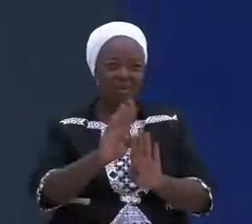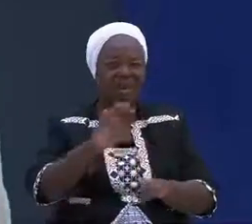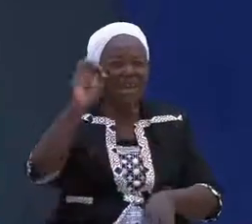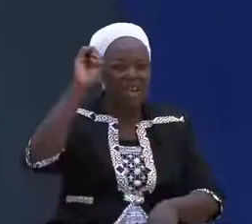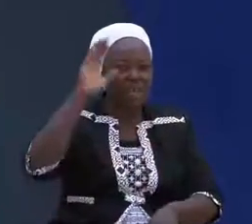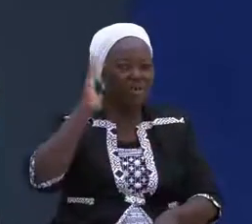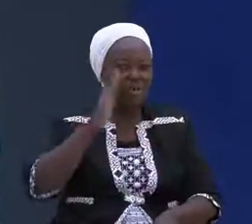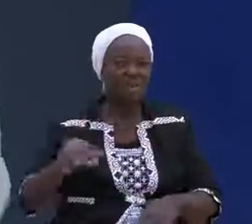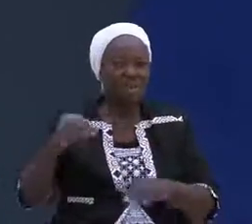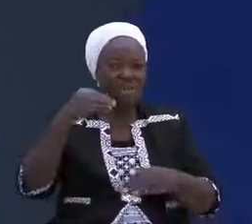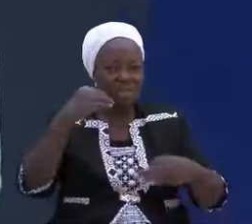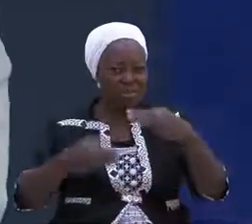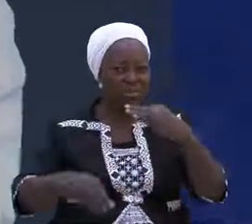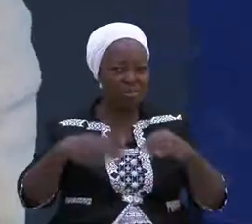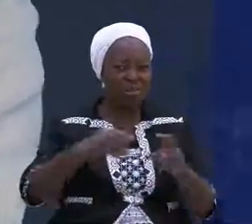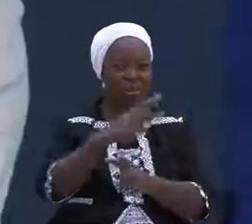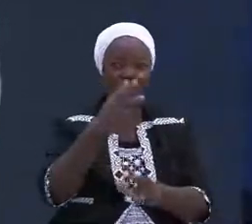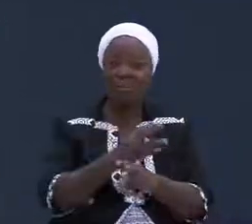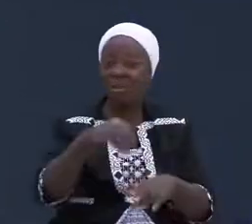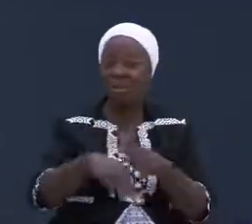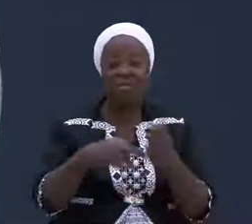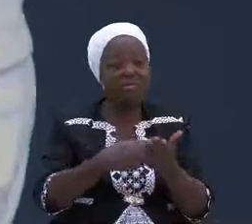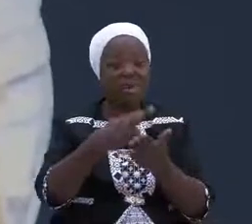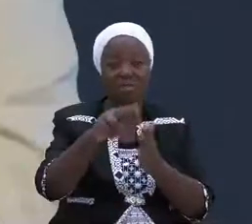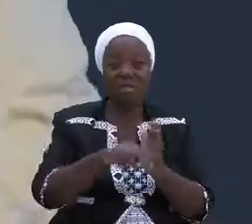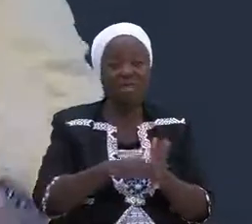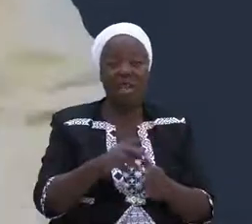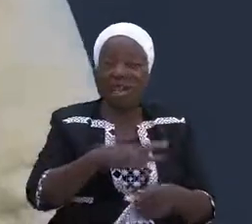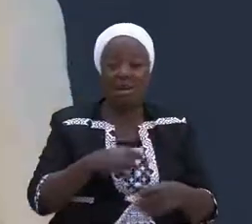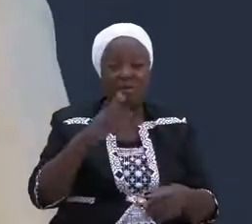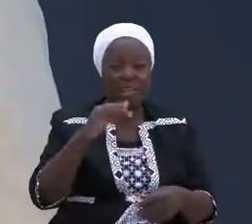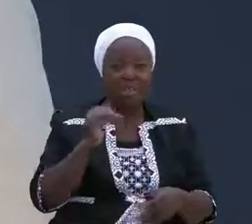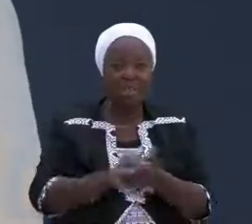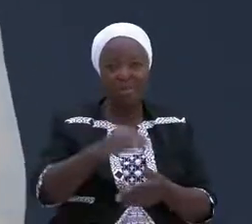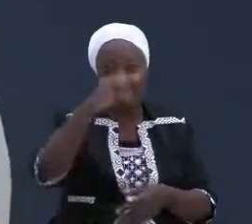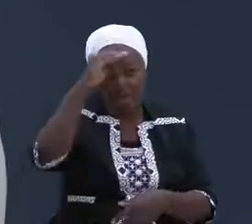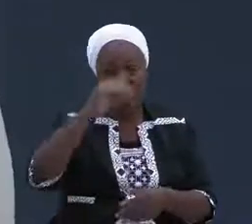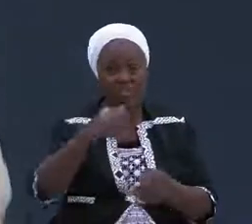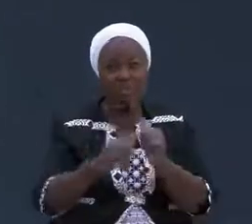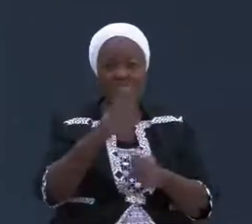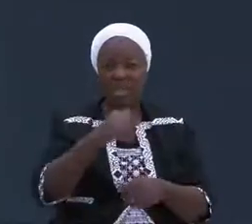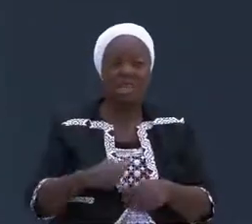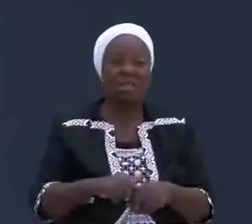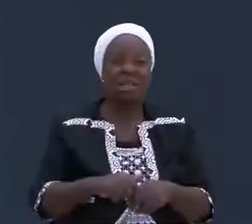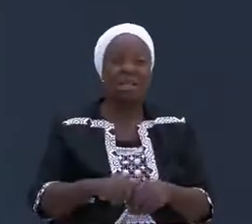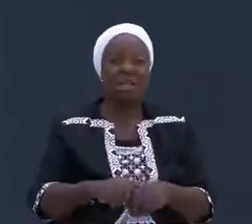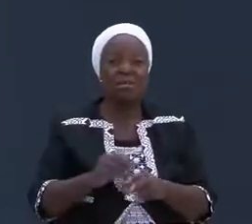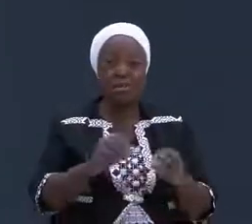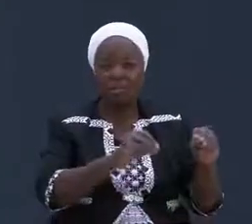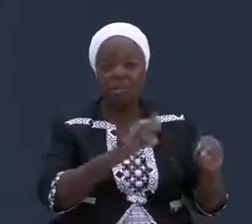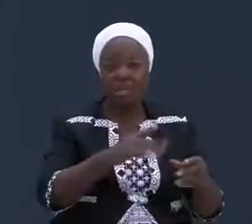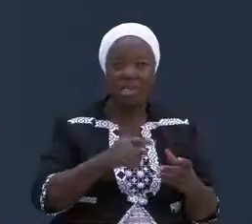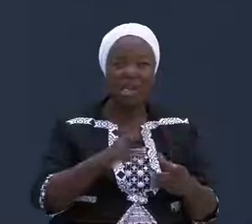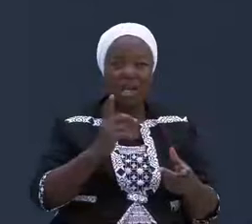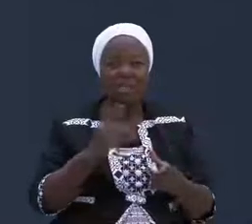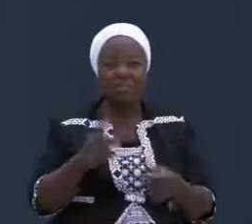juger le monde dans la justice par l'homme qu'il a désigné, ce dont